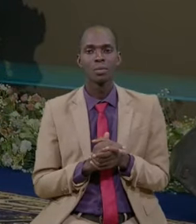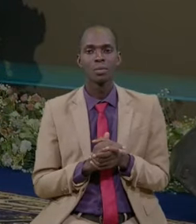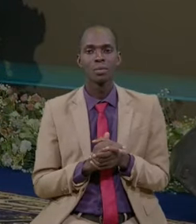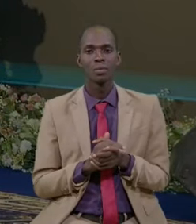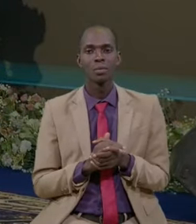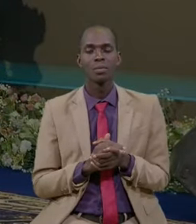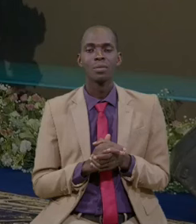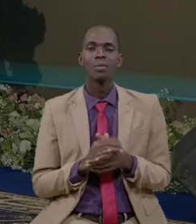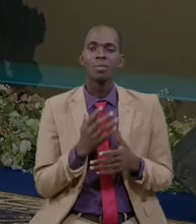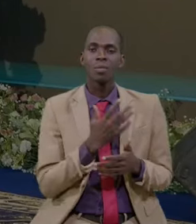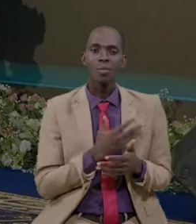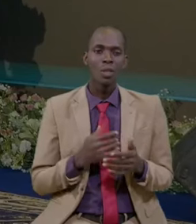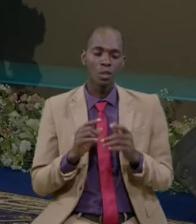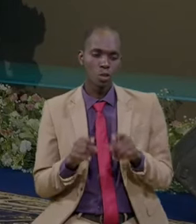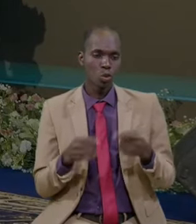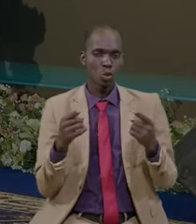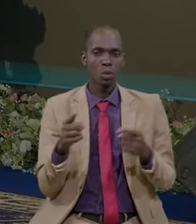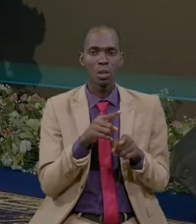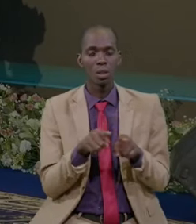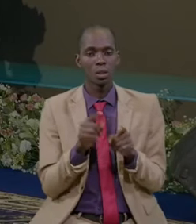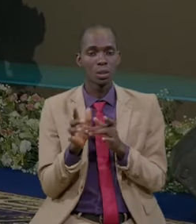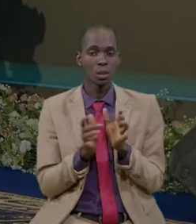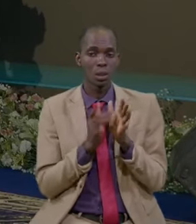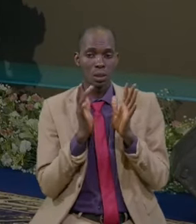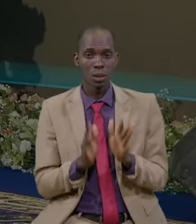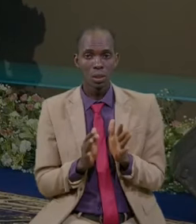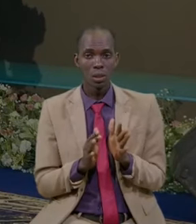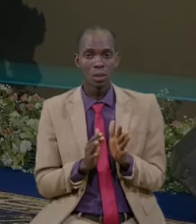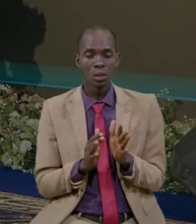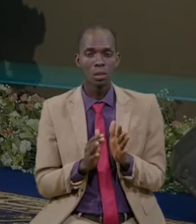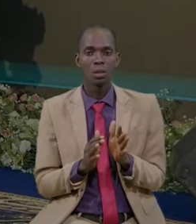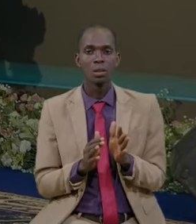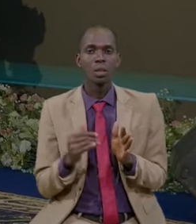comme je grandissais en tant que croyant, j'ai entendu allez.